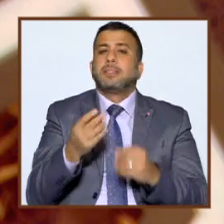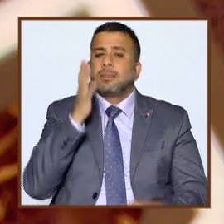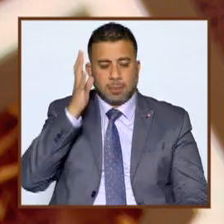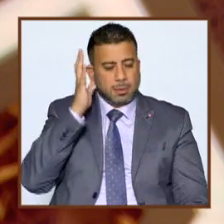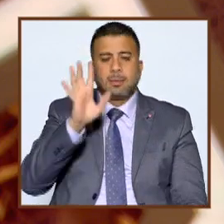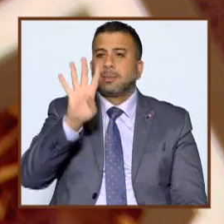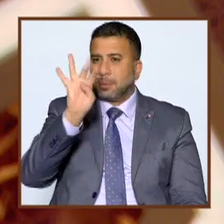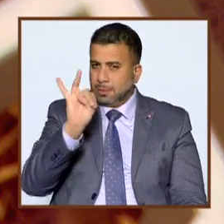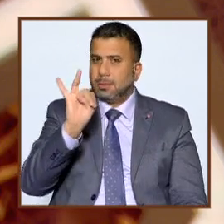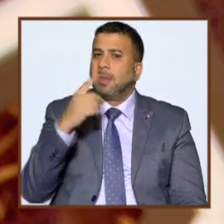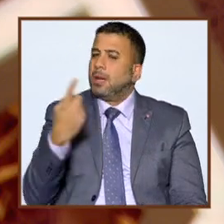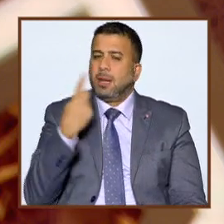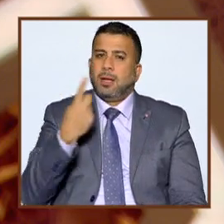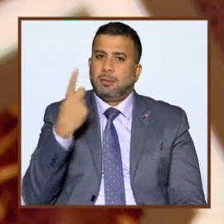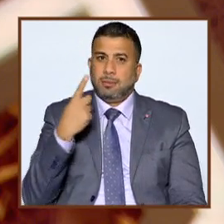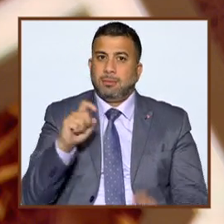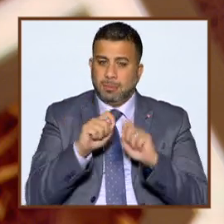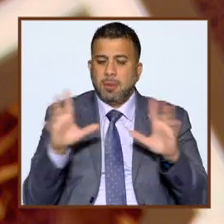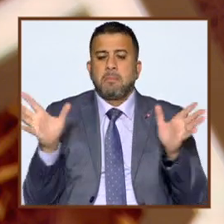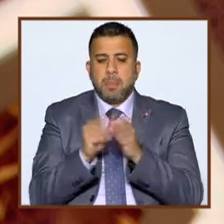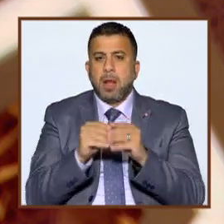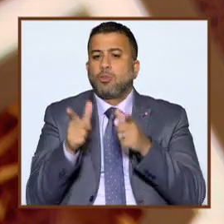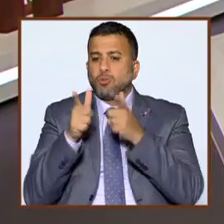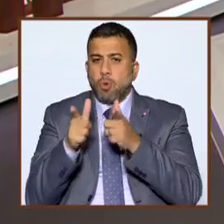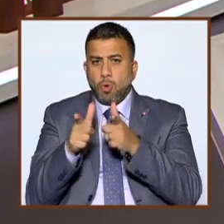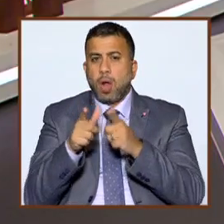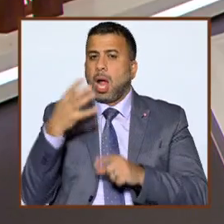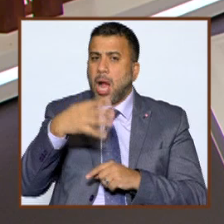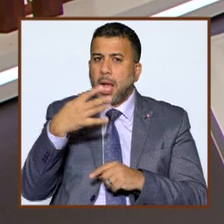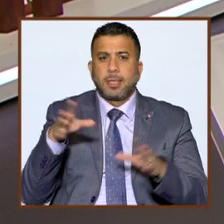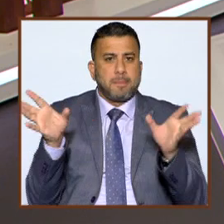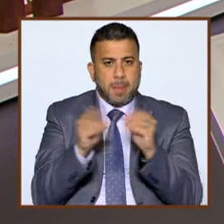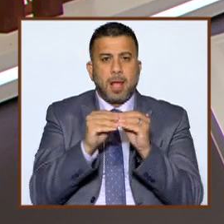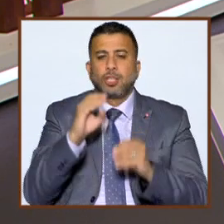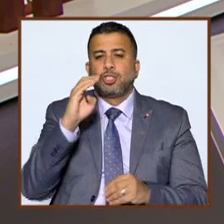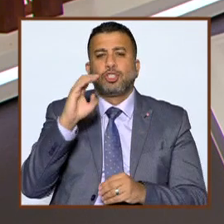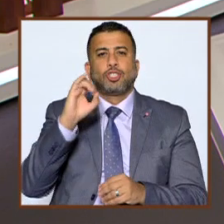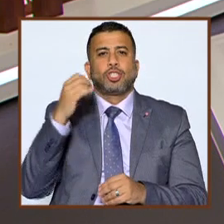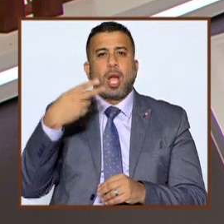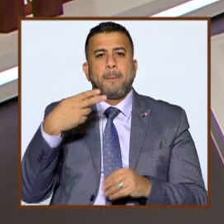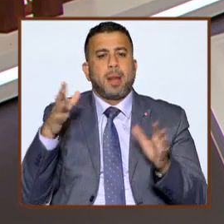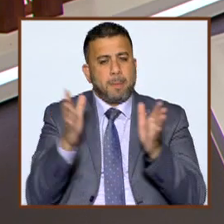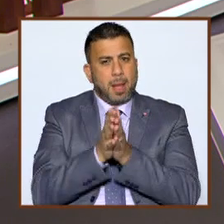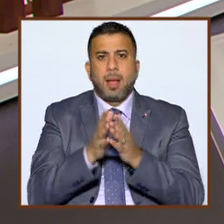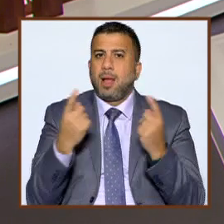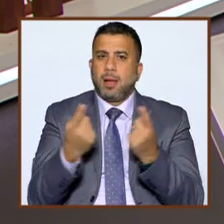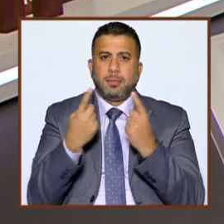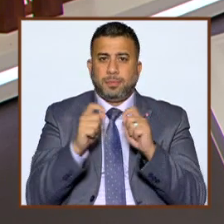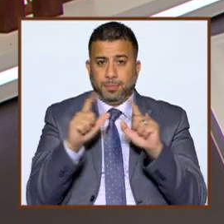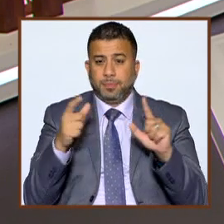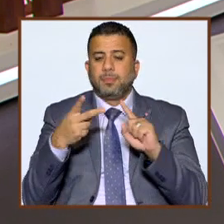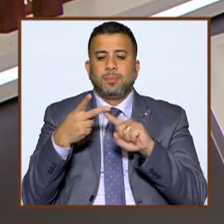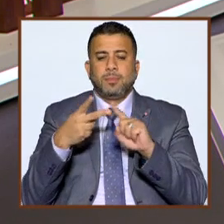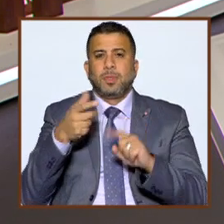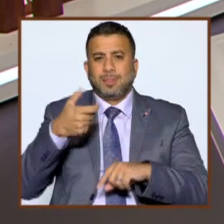تقصر على الحدود بارك الله فيك، وأيضا تجمع إذا احتجت. علي من عمان يسأل يقول بأنه مريض بالحساسية